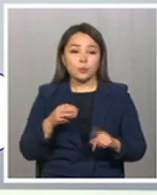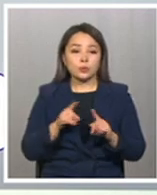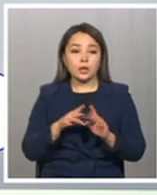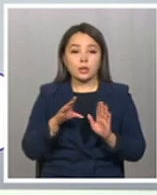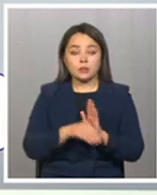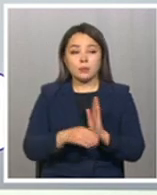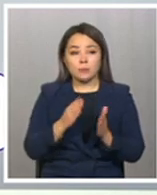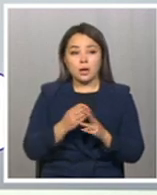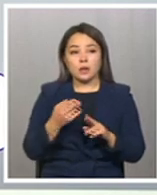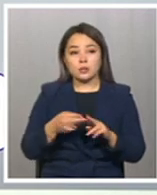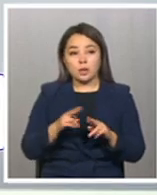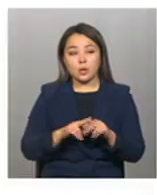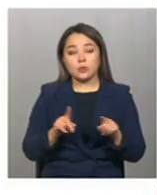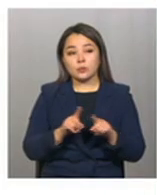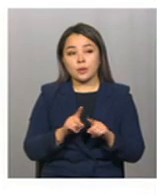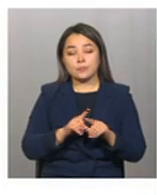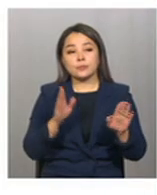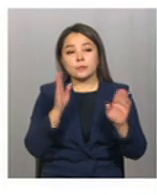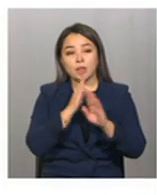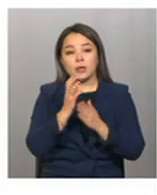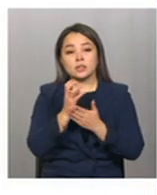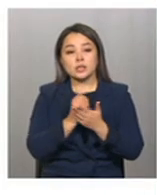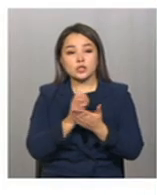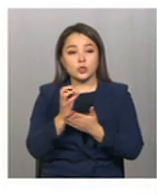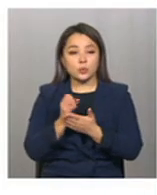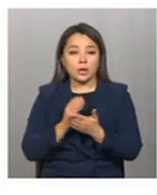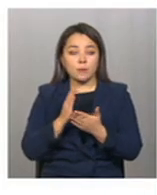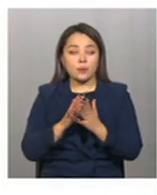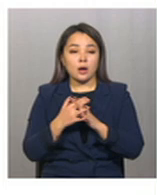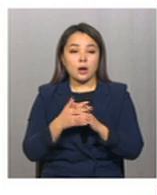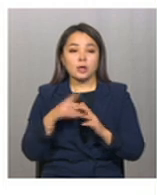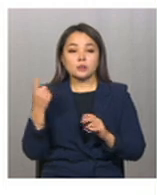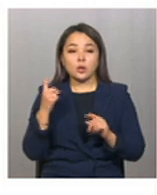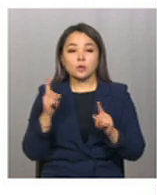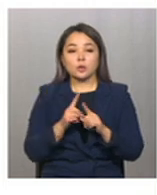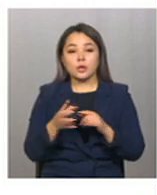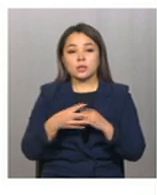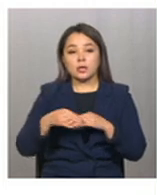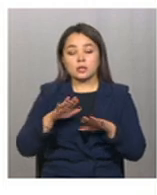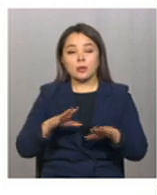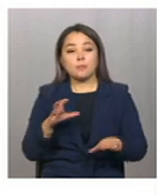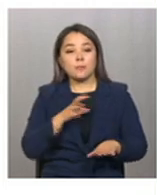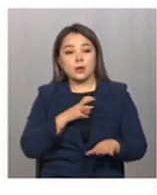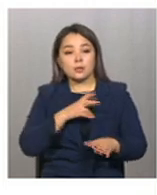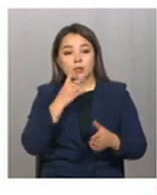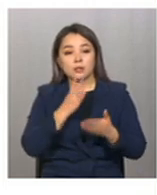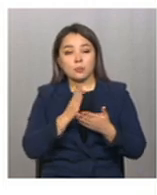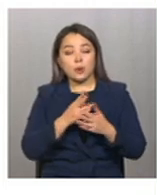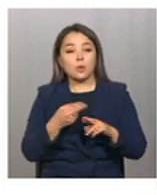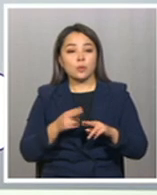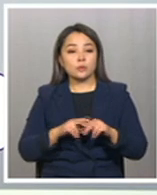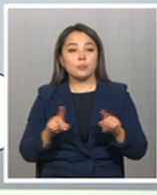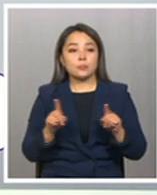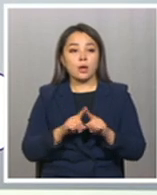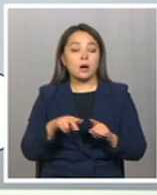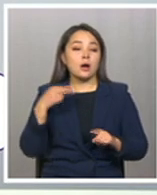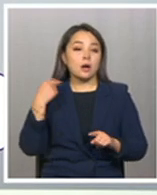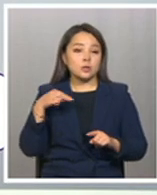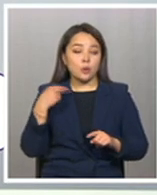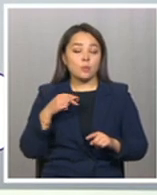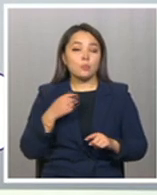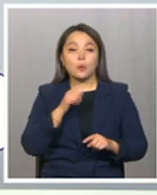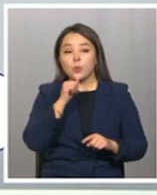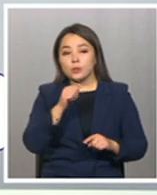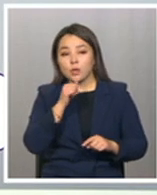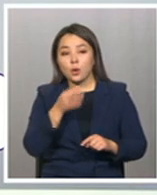Яғни олар да табиғи ресурстарға және ауыл шаруашылық жерлеріне бай. сонымен бірге Ақтөбе және Қостанай